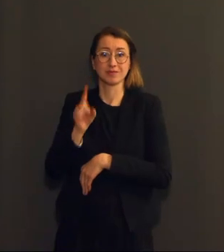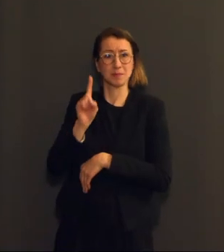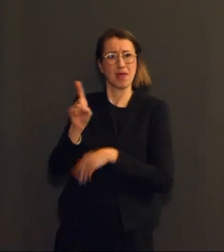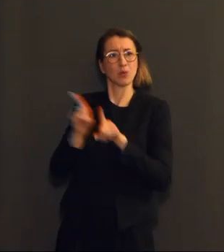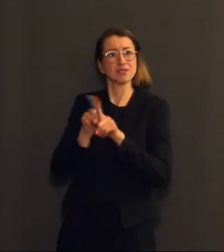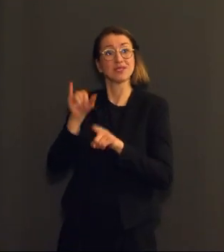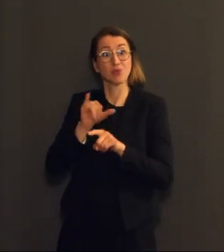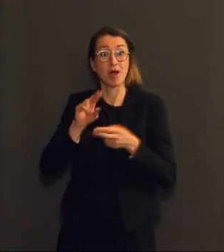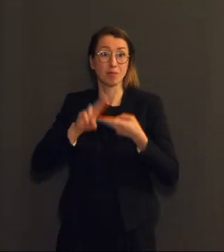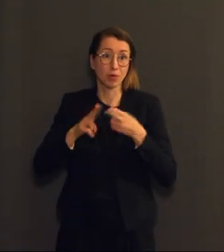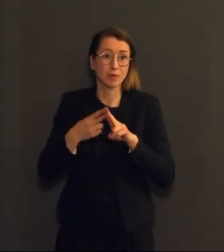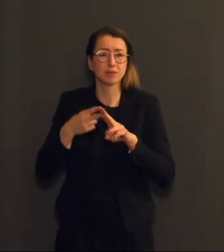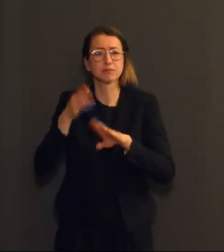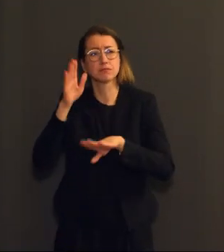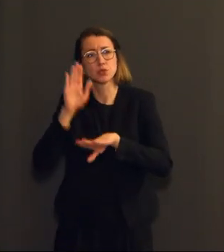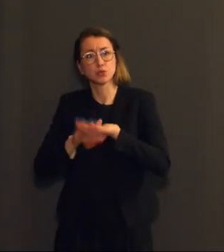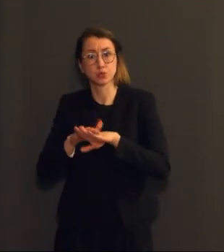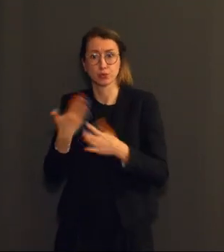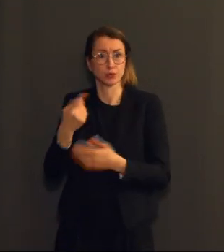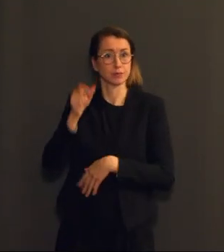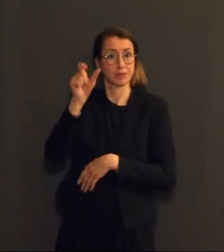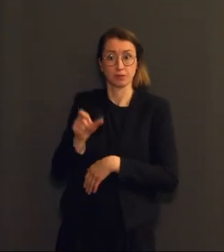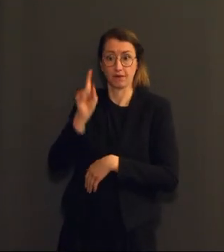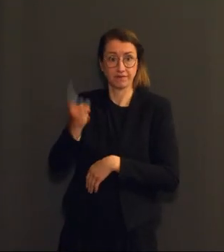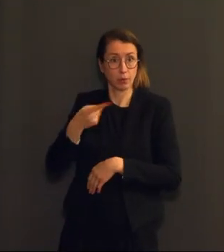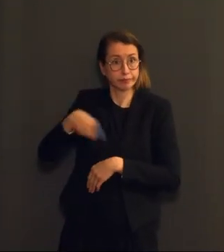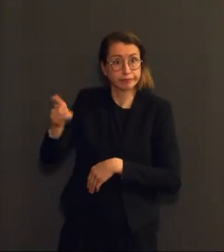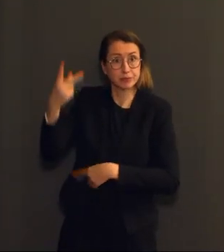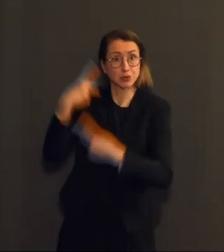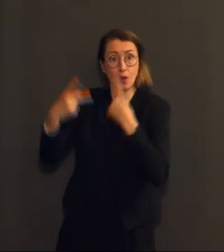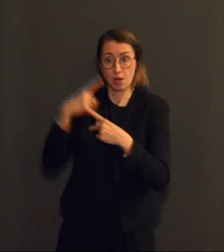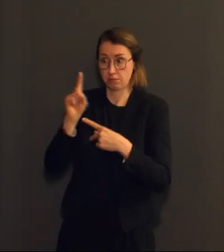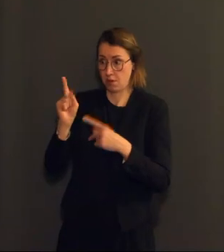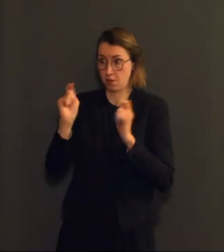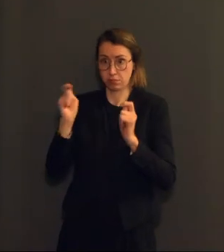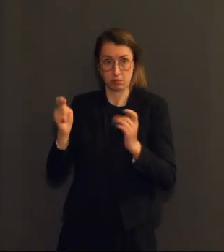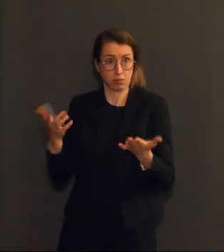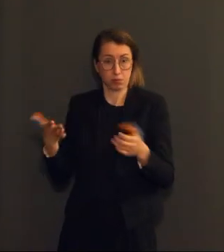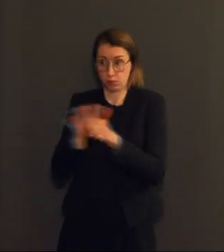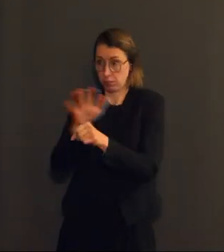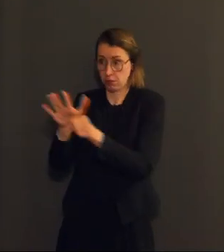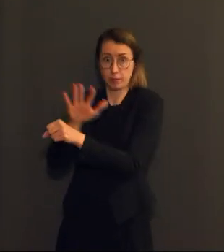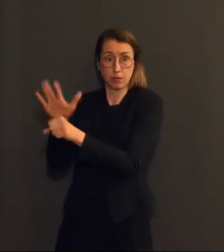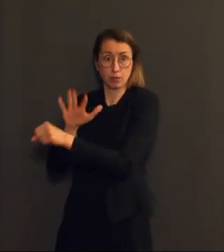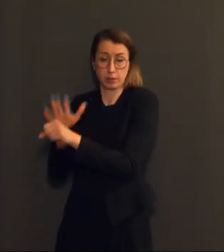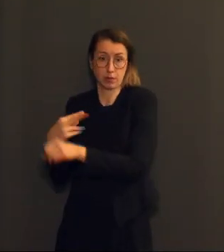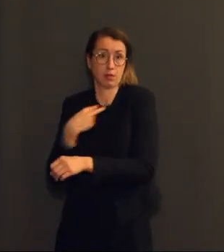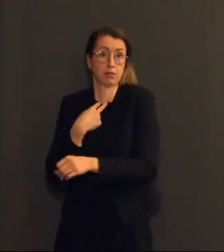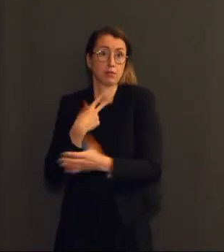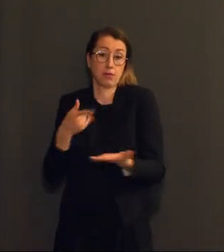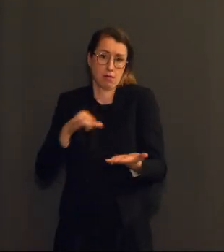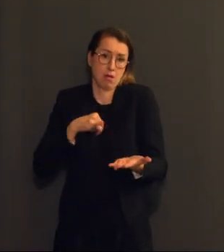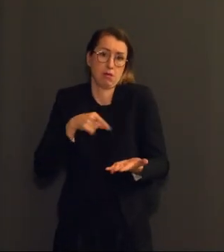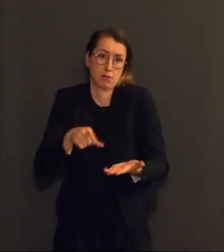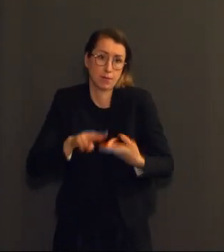soins intensifs qui sont importants parce qu'ils empêchent de les occuper pour d'autres tâches auxquelles ils sont normalement dévolus et pour lesquelles nous attendons